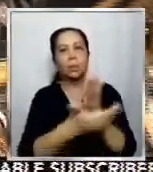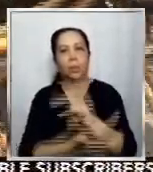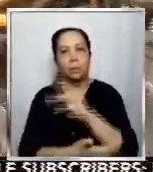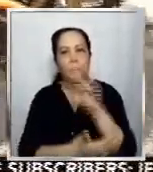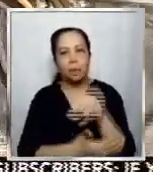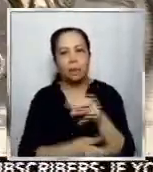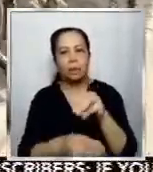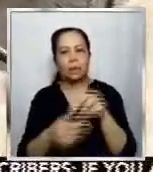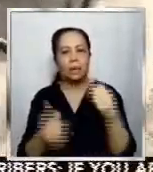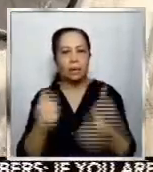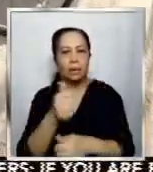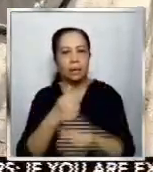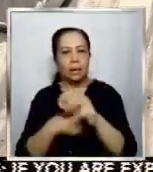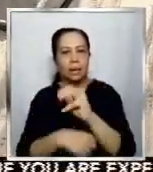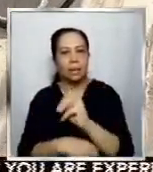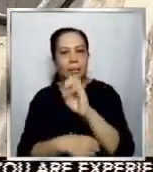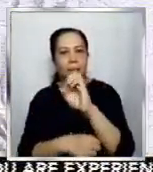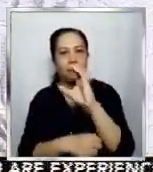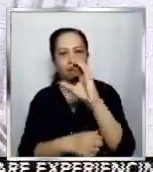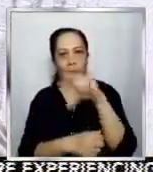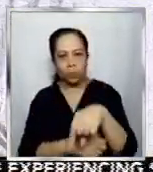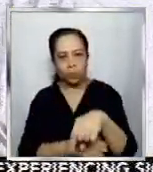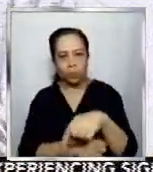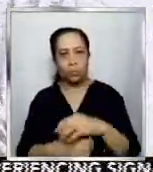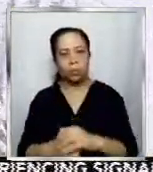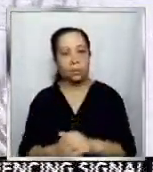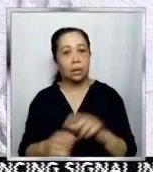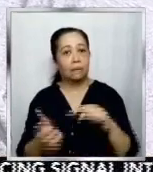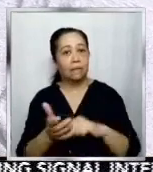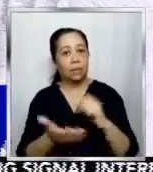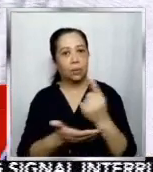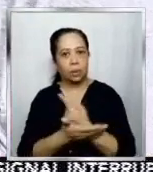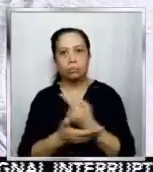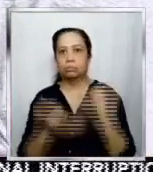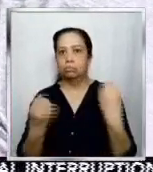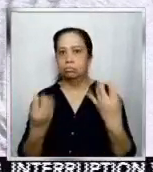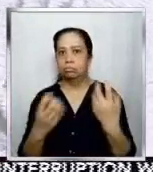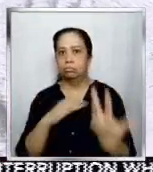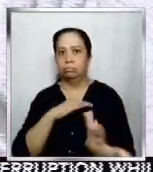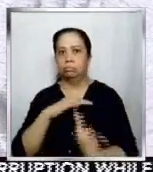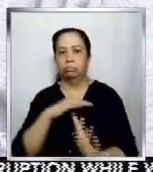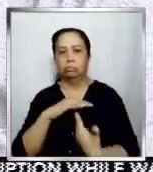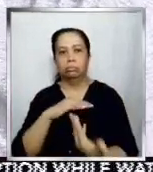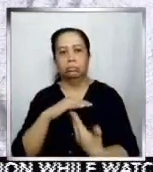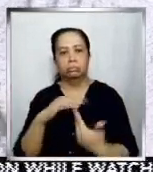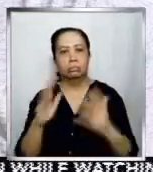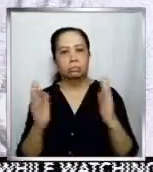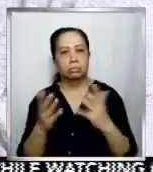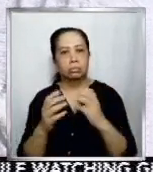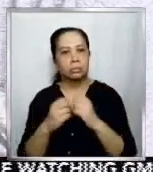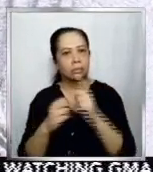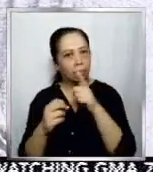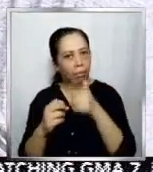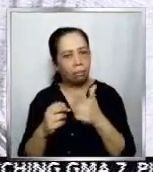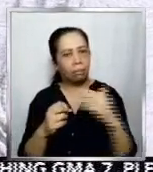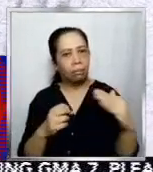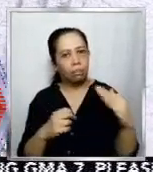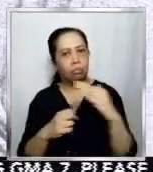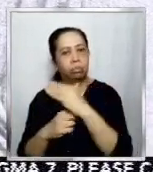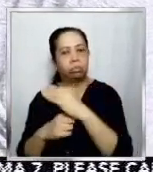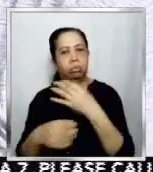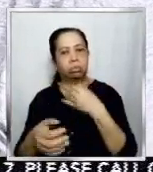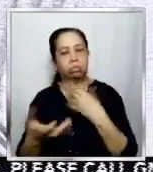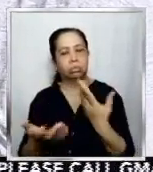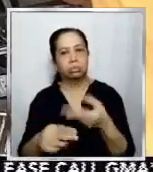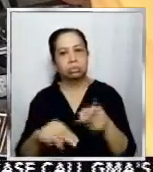ng MECQ. Itong unang linggo to, malakas po. Kumbaga po, nakakabawi naman po kami nung sa nakaraan na ano,